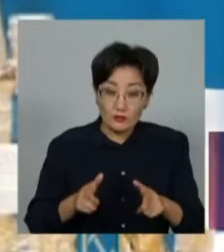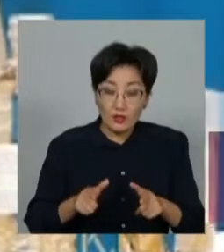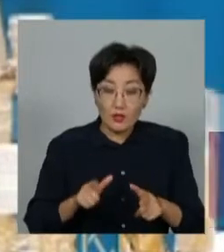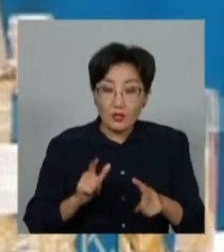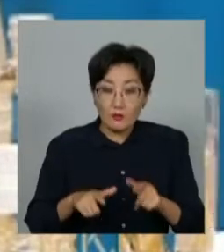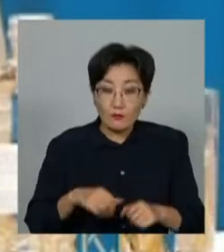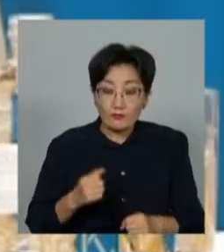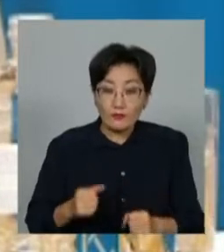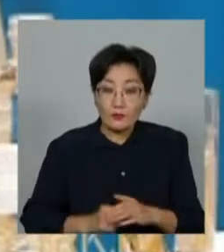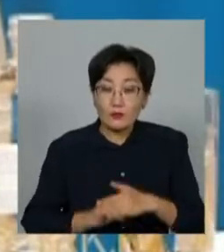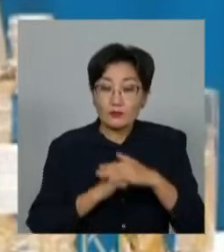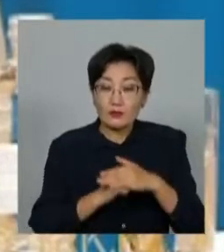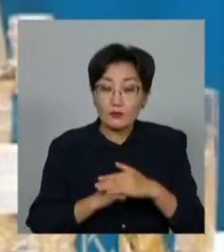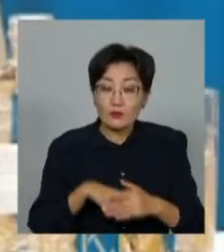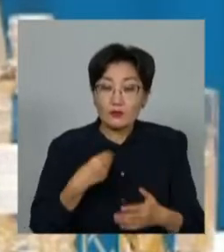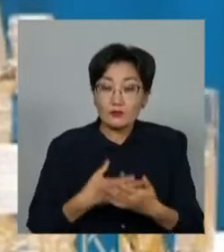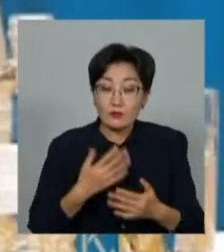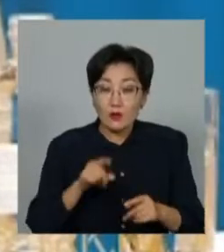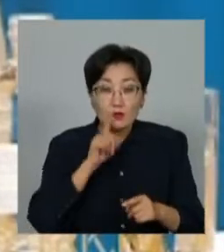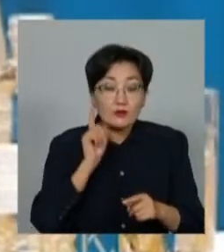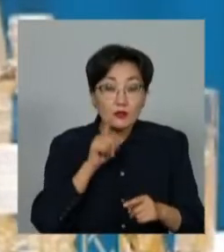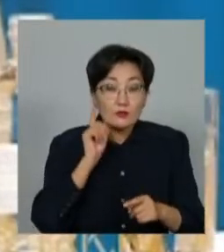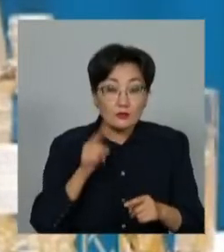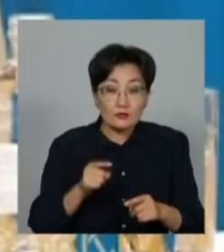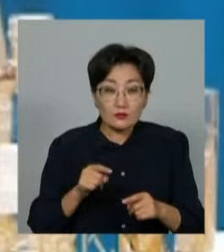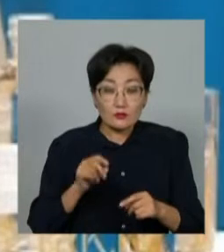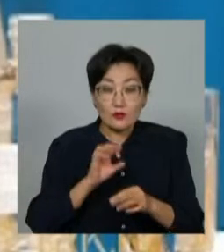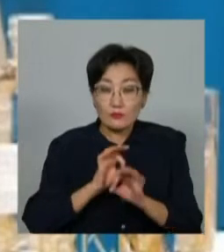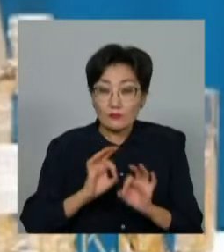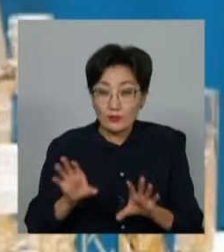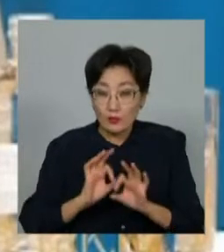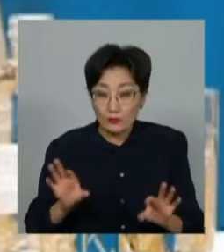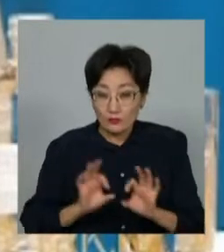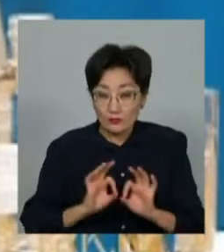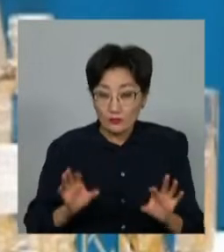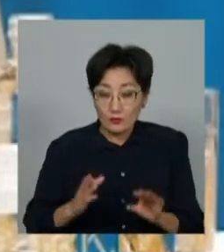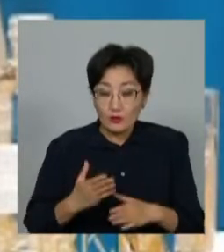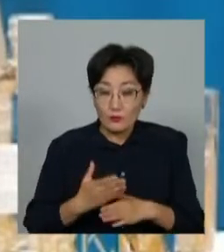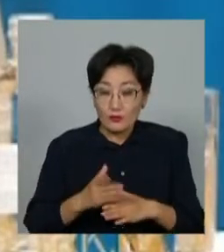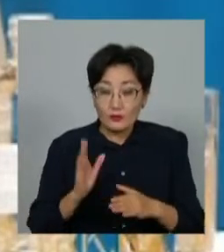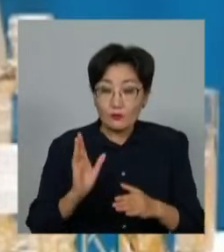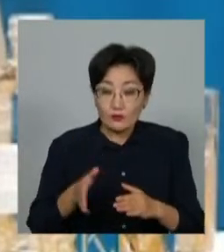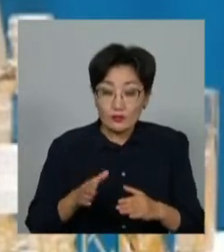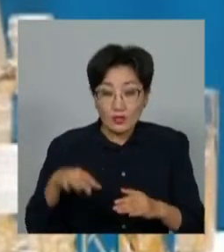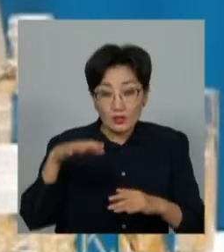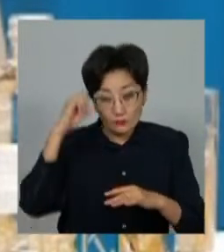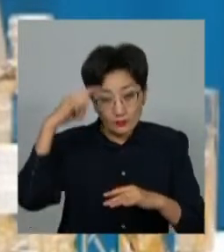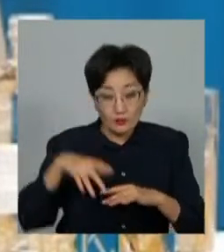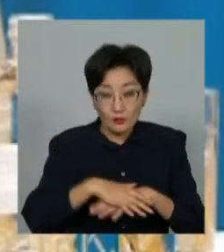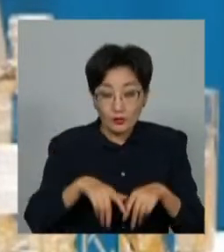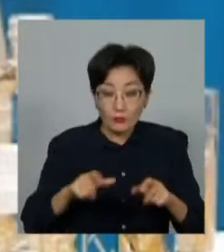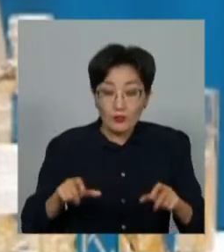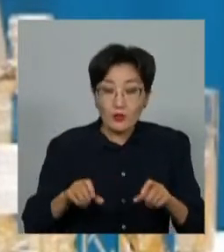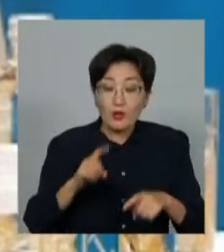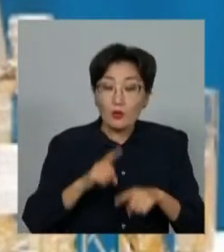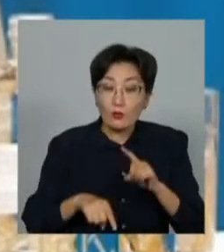негіз болып отырған құндылықтарды жастардың санасына сіңіруге атсалысады. Халқымызда отан